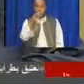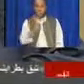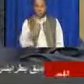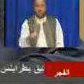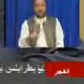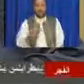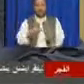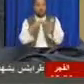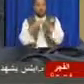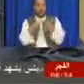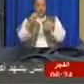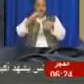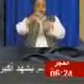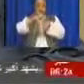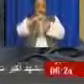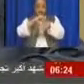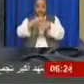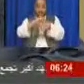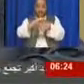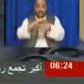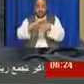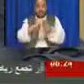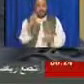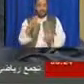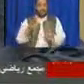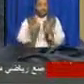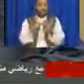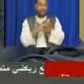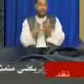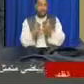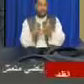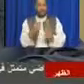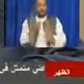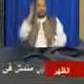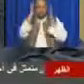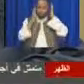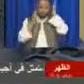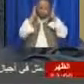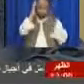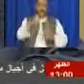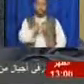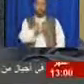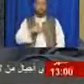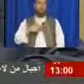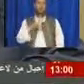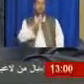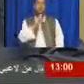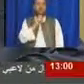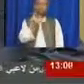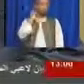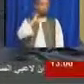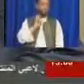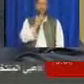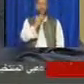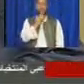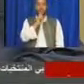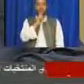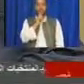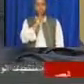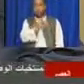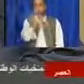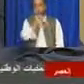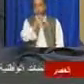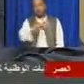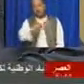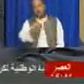يبقى منصرفه عنها والناس لا تحس بها ولتشعر بها وبذلك يحصل الملل من الناس ويقول الحكومه لم تفعل شيء الحكومه